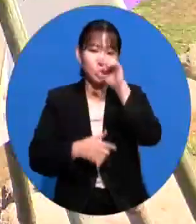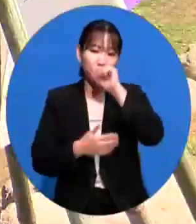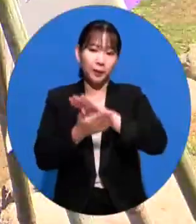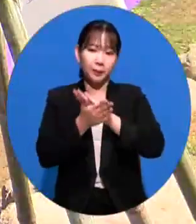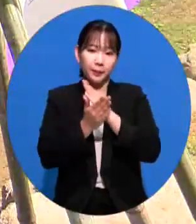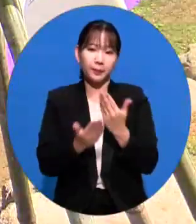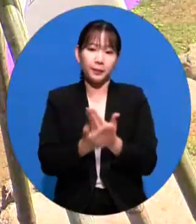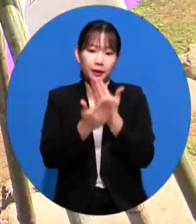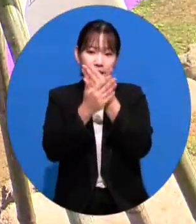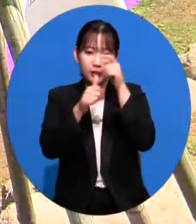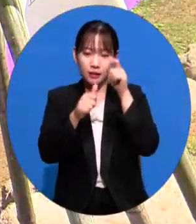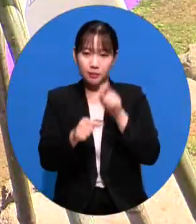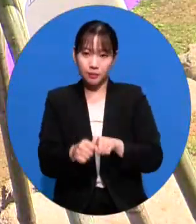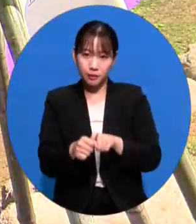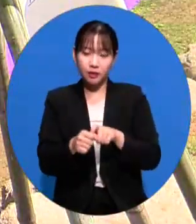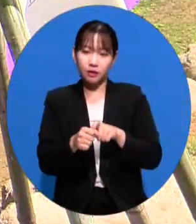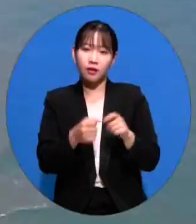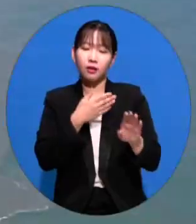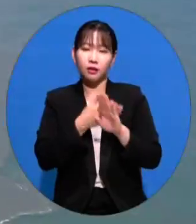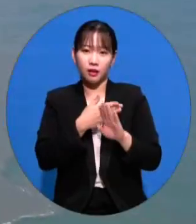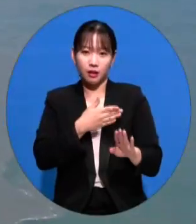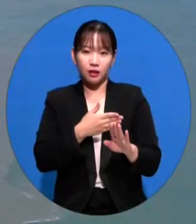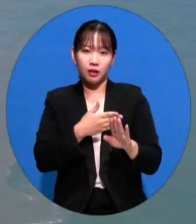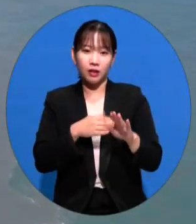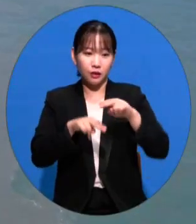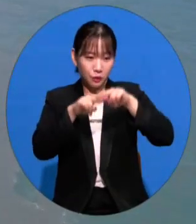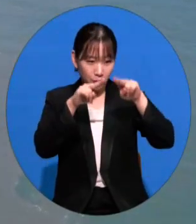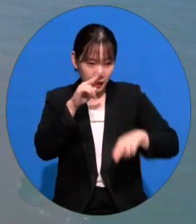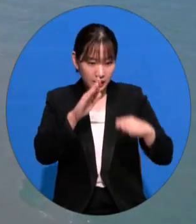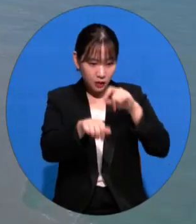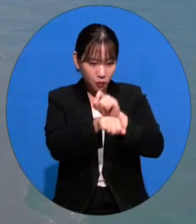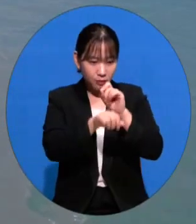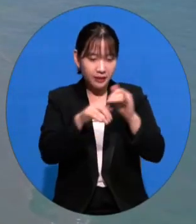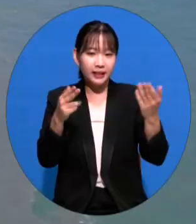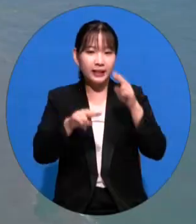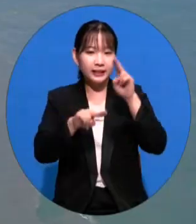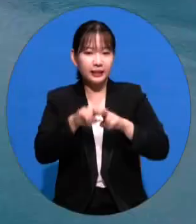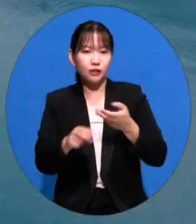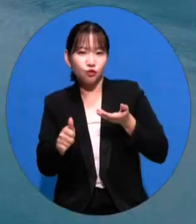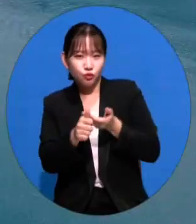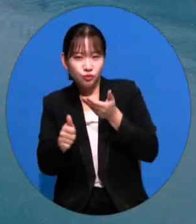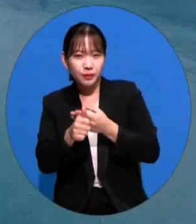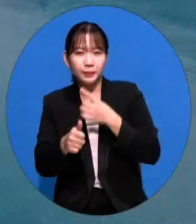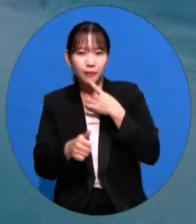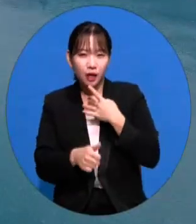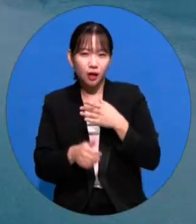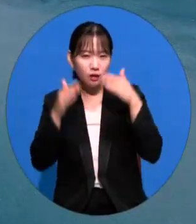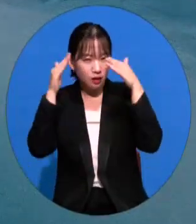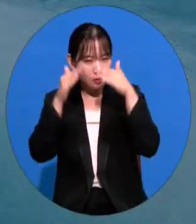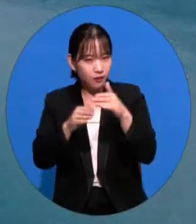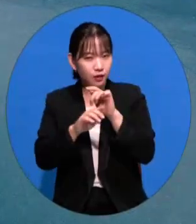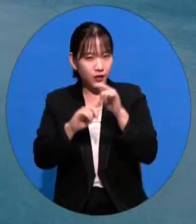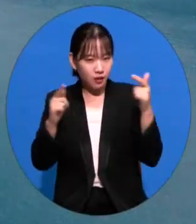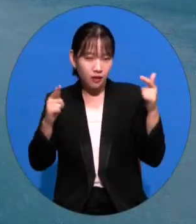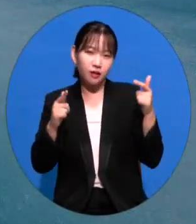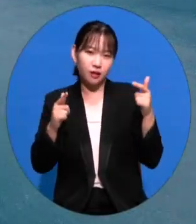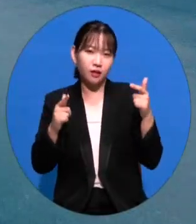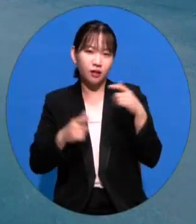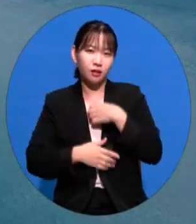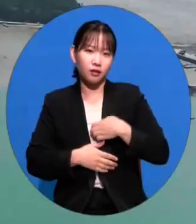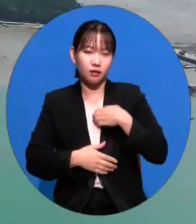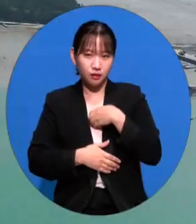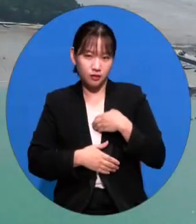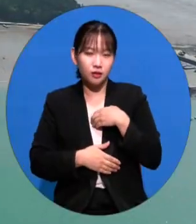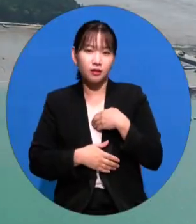개선시키겠다는 출범 취지와는 달리 퇴직 관료들의 일자리 창출에만 기여를 하고 있는 것은 아닌지